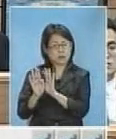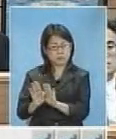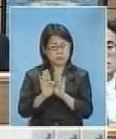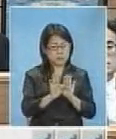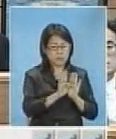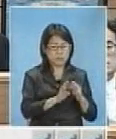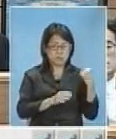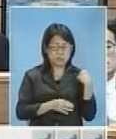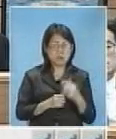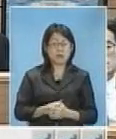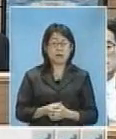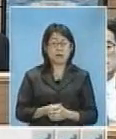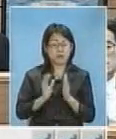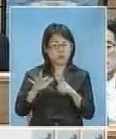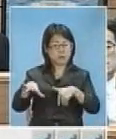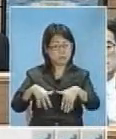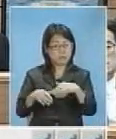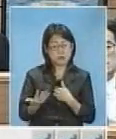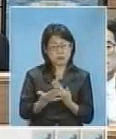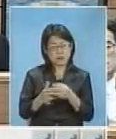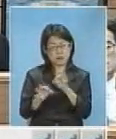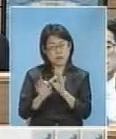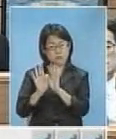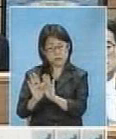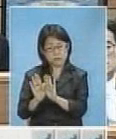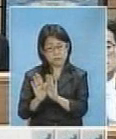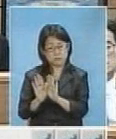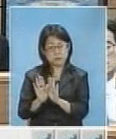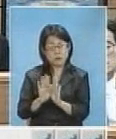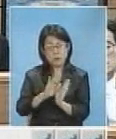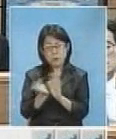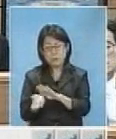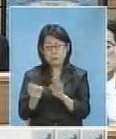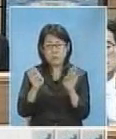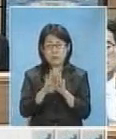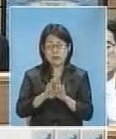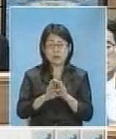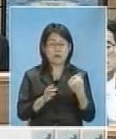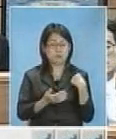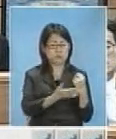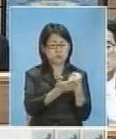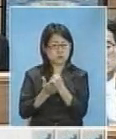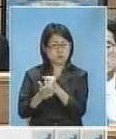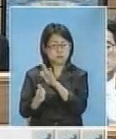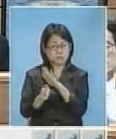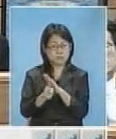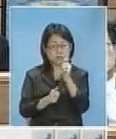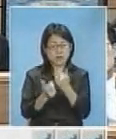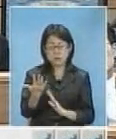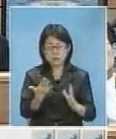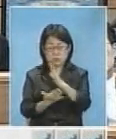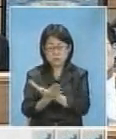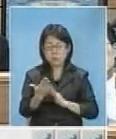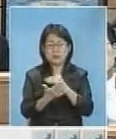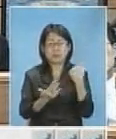มีสิทธิ์ตามกฎหมายที่จะรับการคุ้มครองจากสถาบันประกันเงินฝากเพราะอะไรครับ59ล้านบั